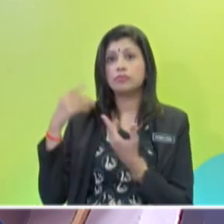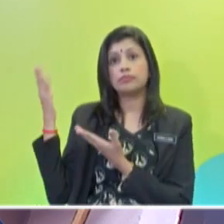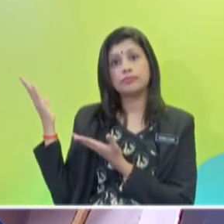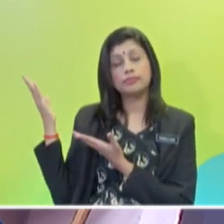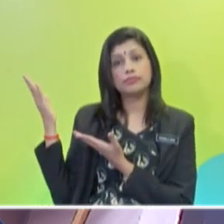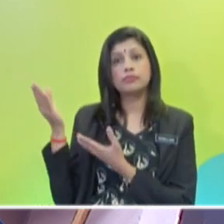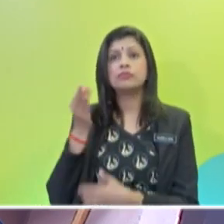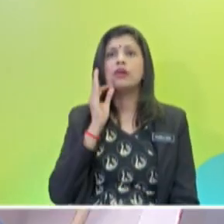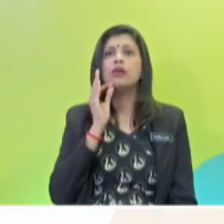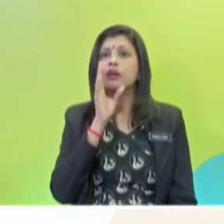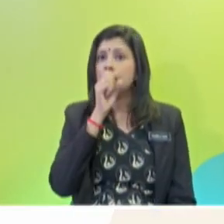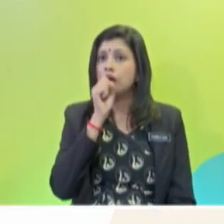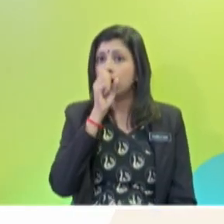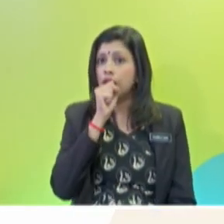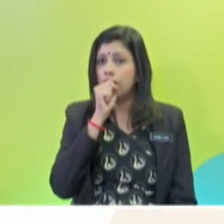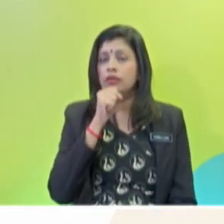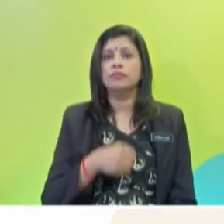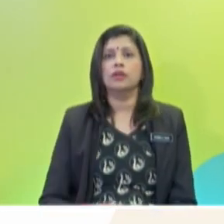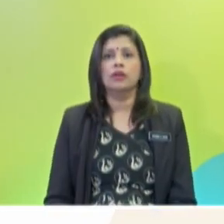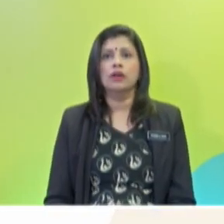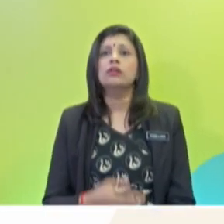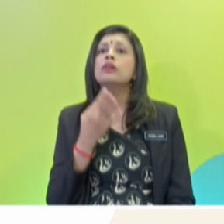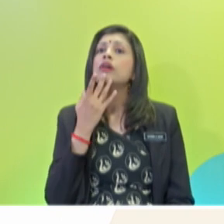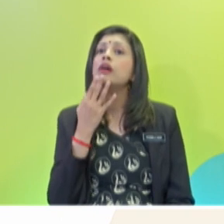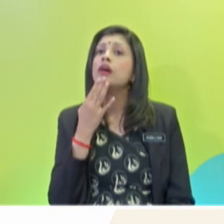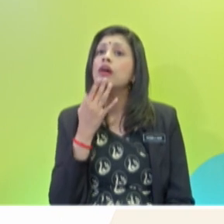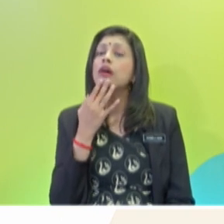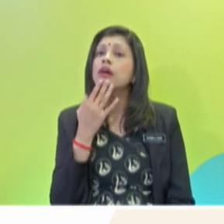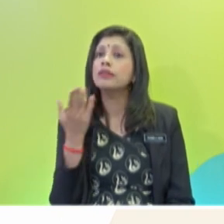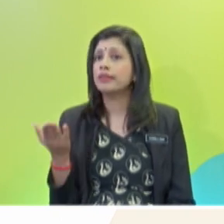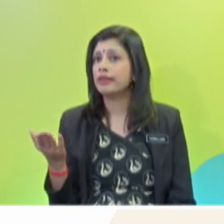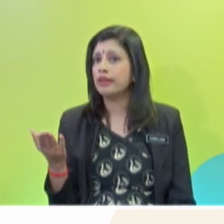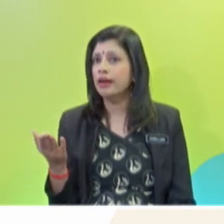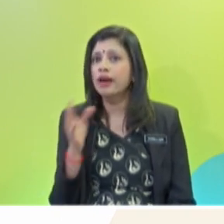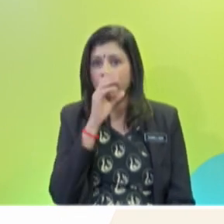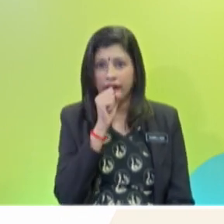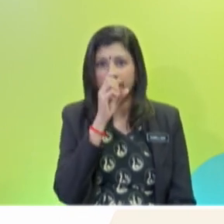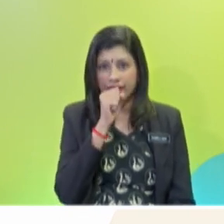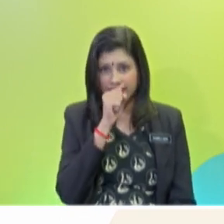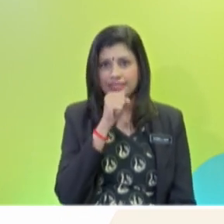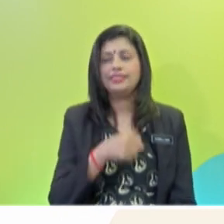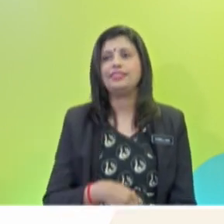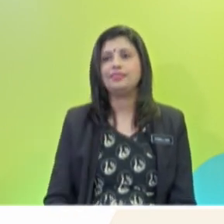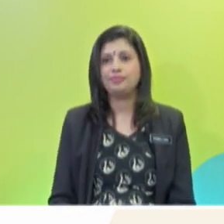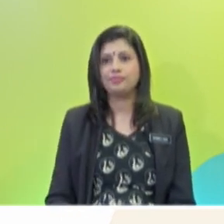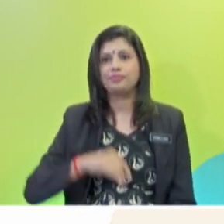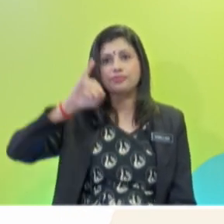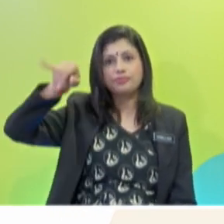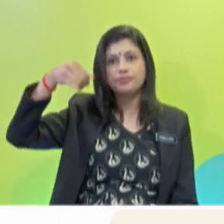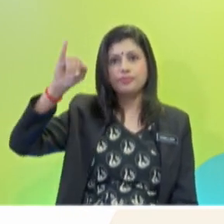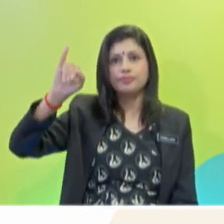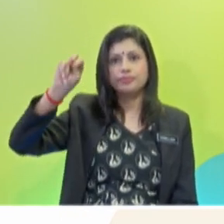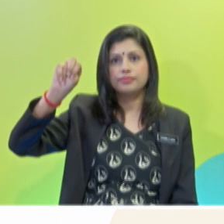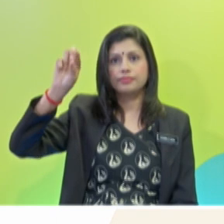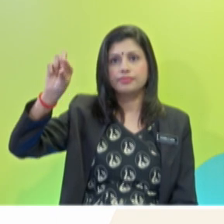buah? Oren. Oren. Warnanya? Warna oren, cikgu. Warna dia jingga. Warna jingga, cikgu.